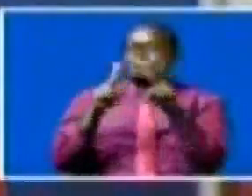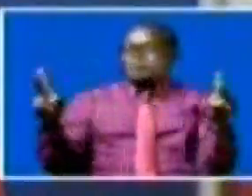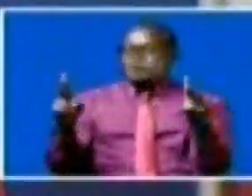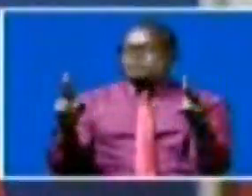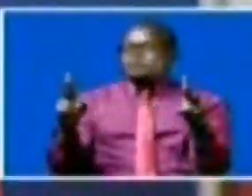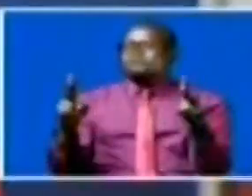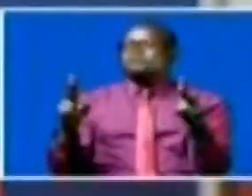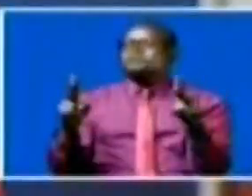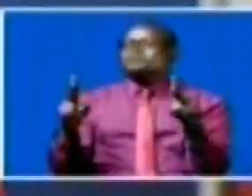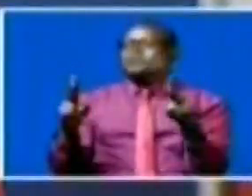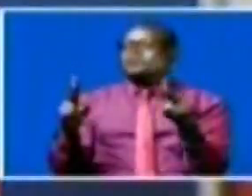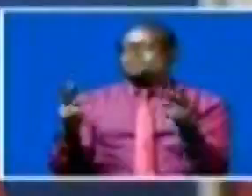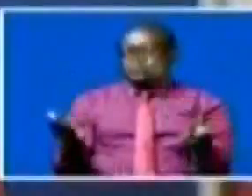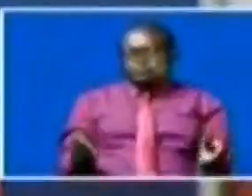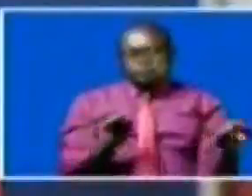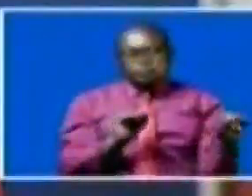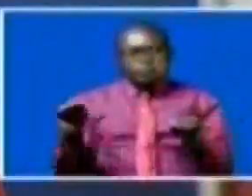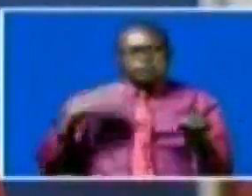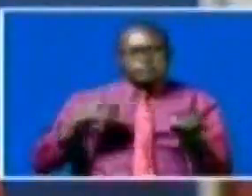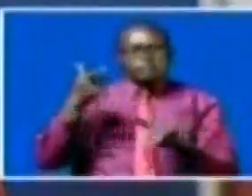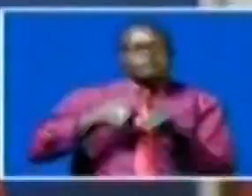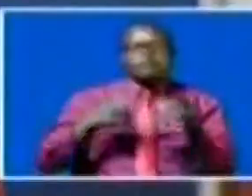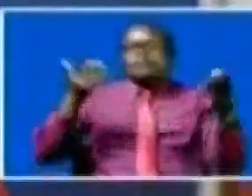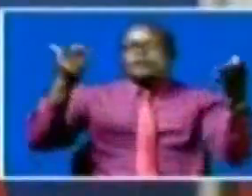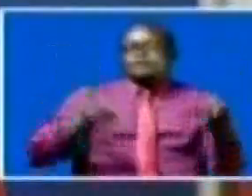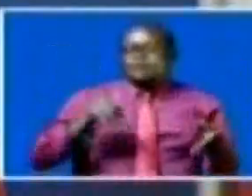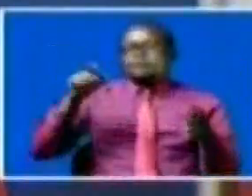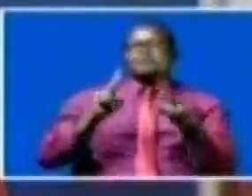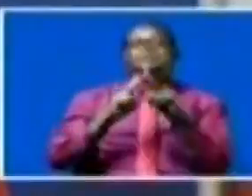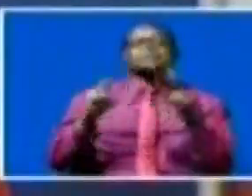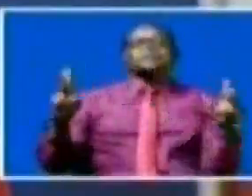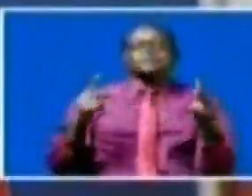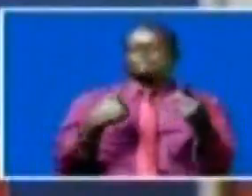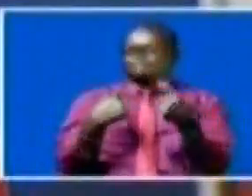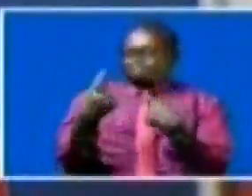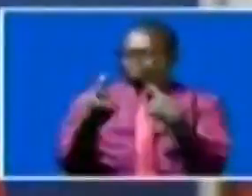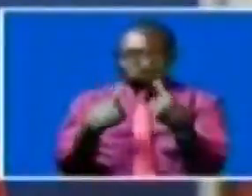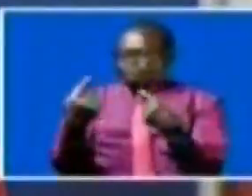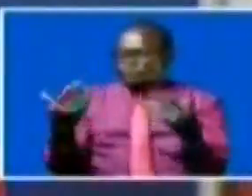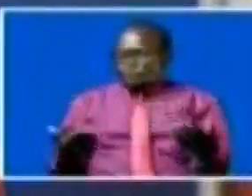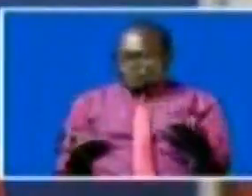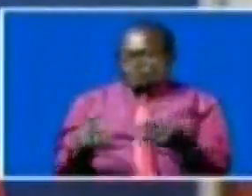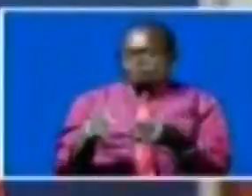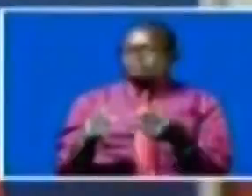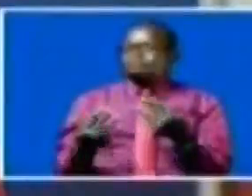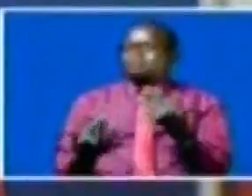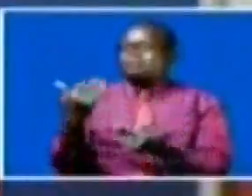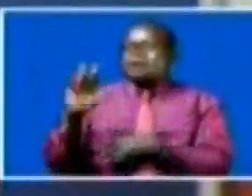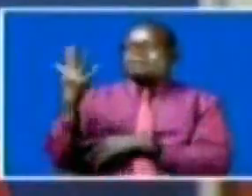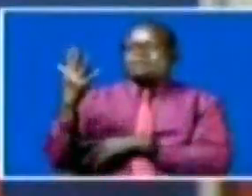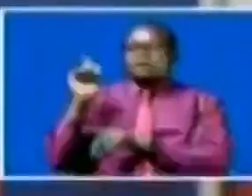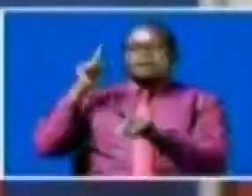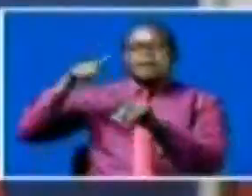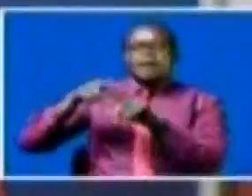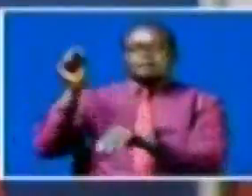kuzihamasisha jamii zinazoishi eneo la Rift Valley kuishi kwa uwiano. Wakizungumza katika eneo la Burnt Forest kwenye hafla ya